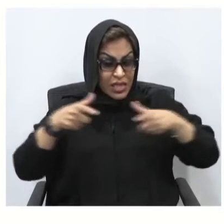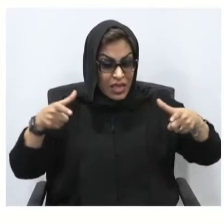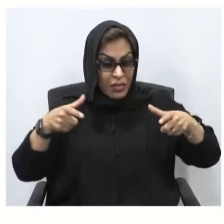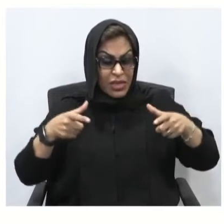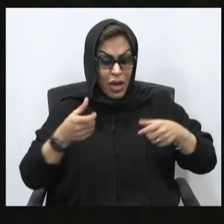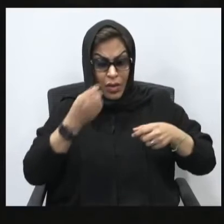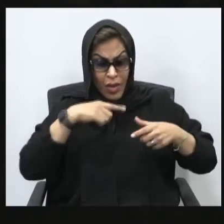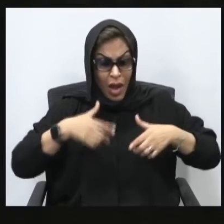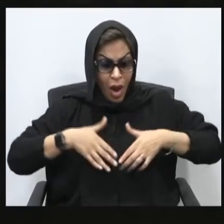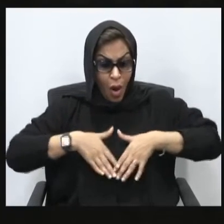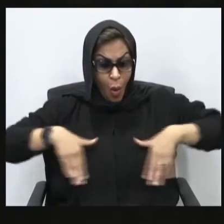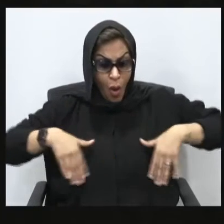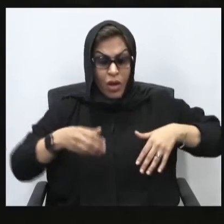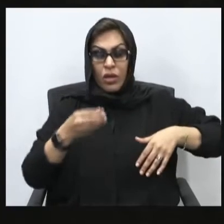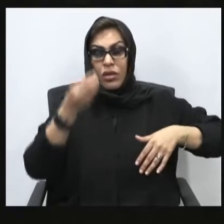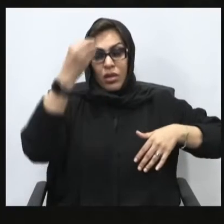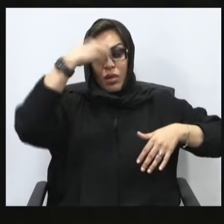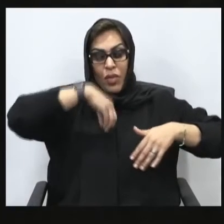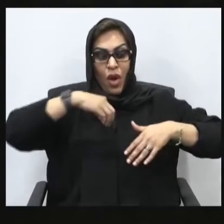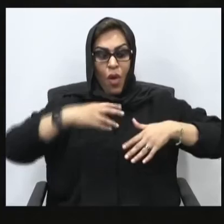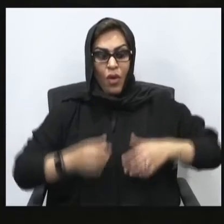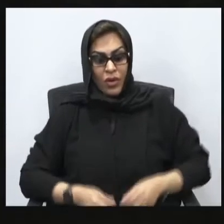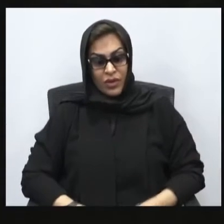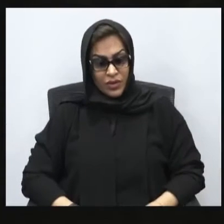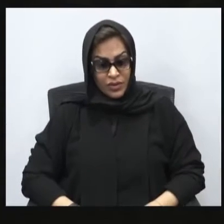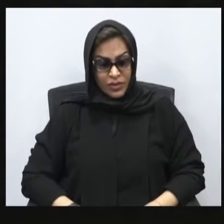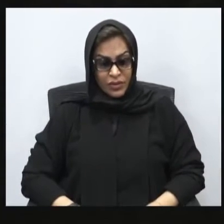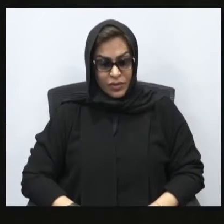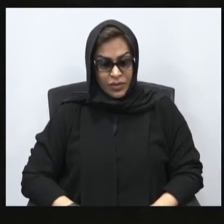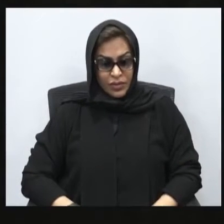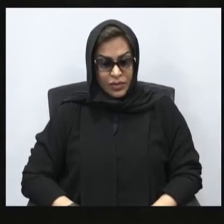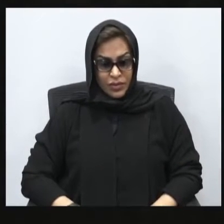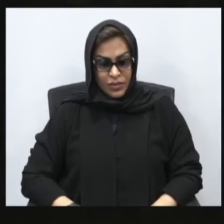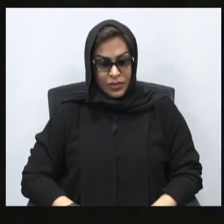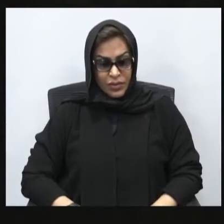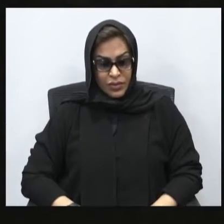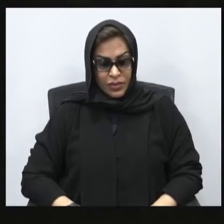القصبه وبالتالي يدخل كميه كبيره وايضا التجويف الصدري